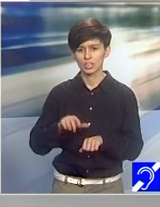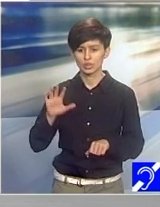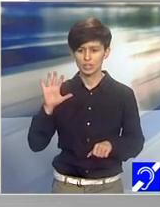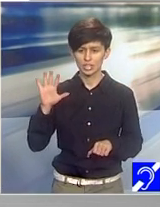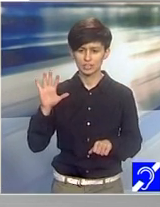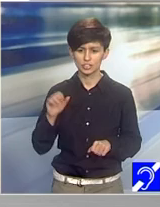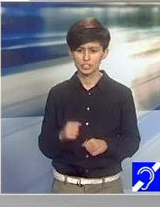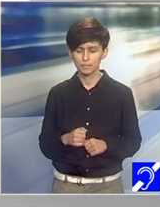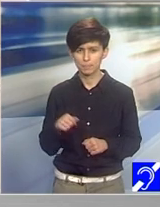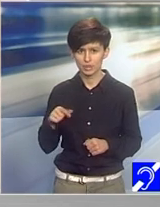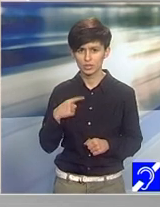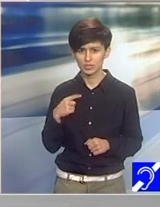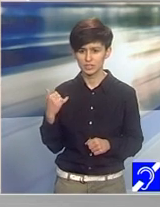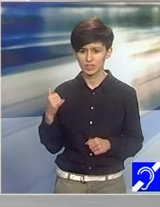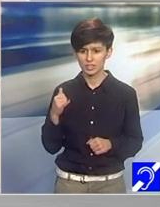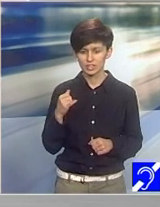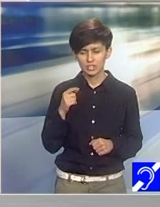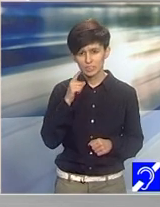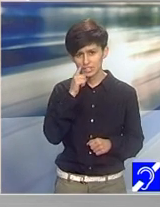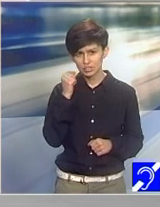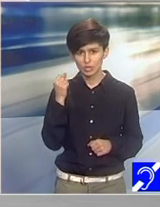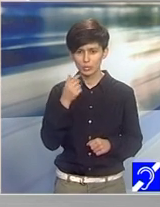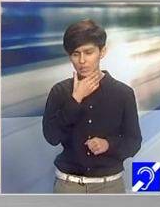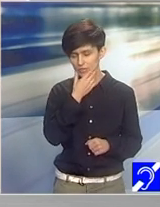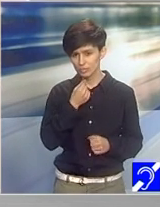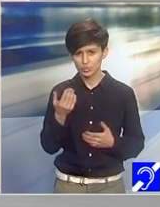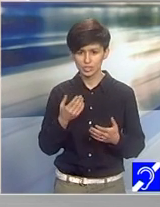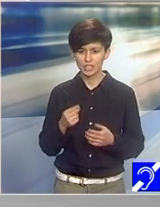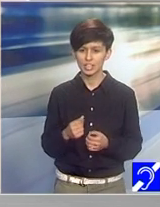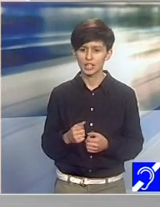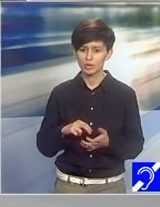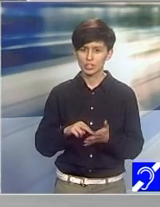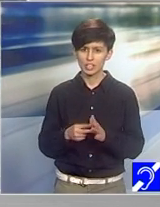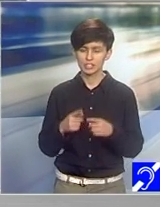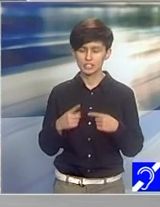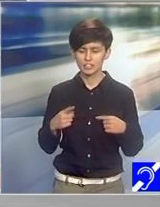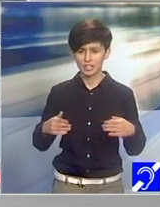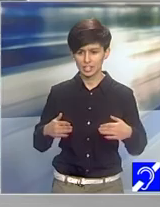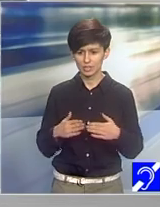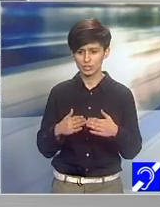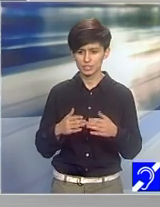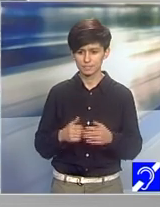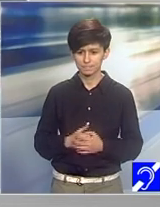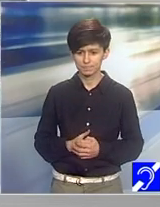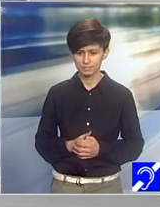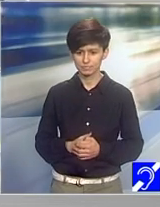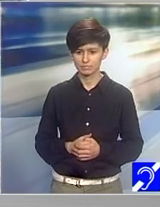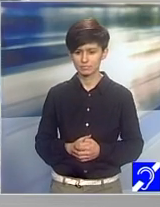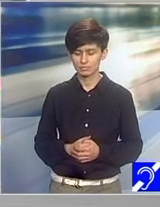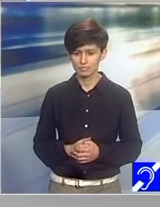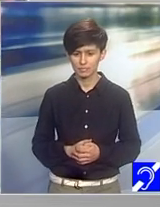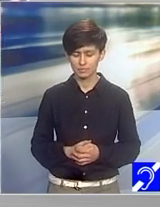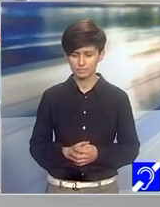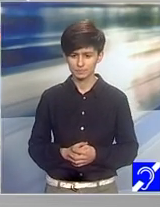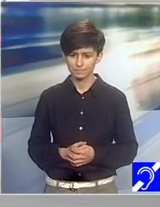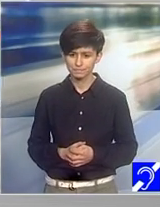vor întâmpina niște oameni frumoși care au pus suflet în amenajarea fiecărui colțișor.